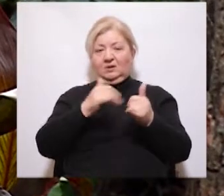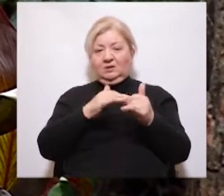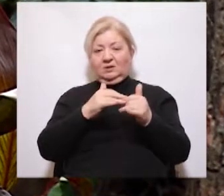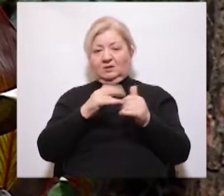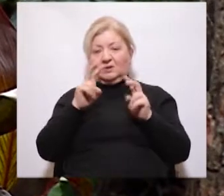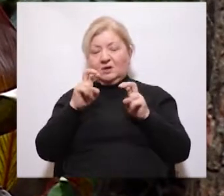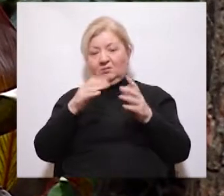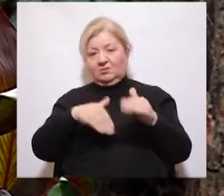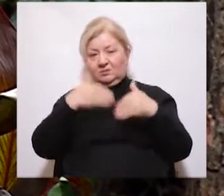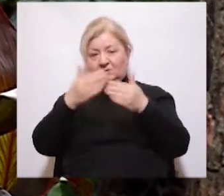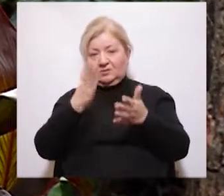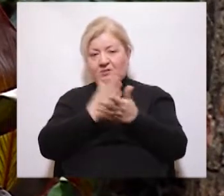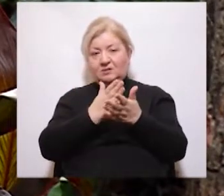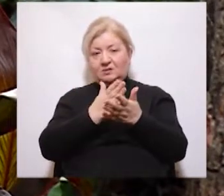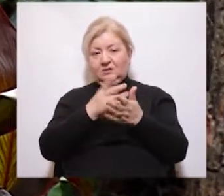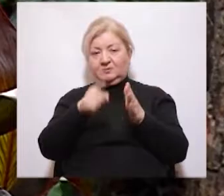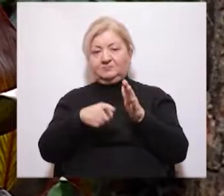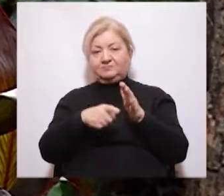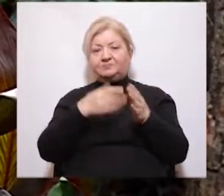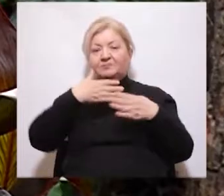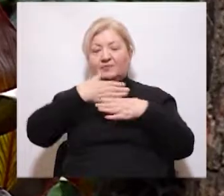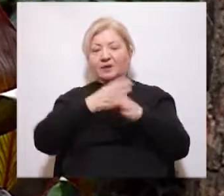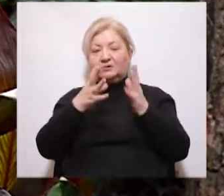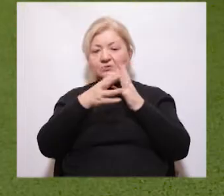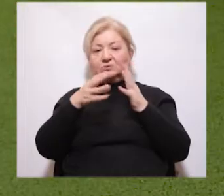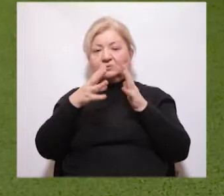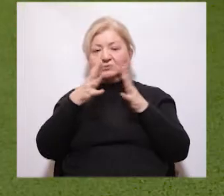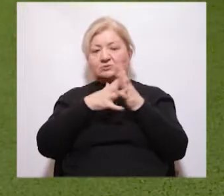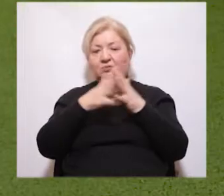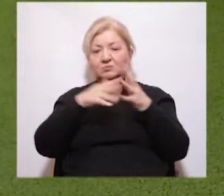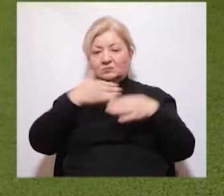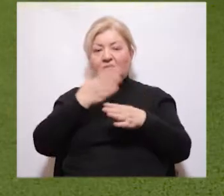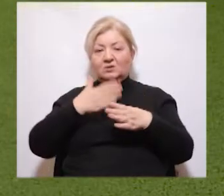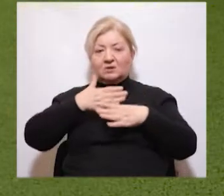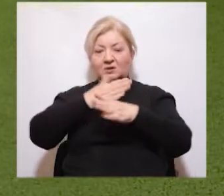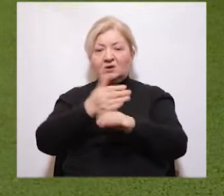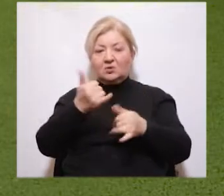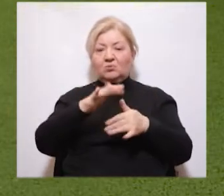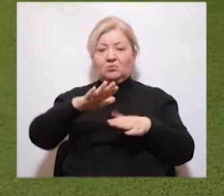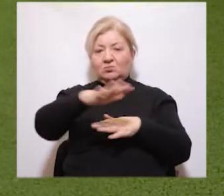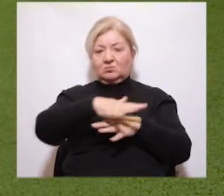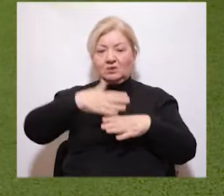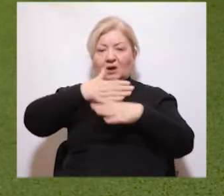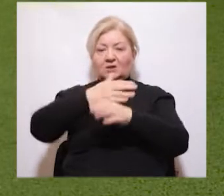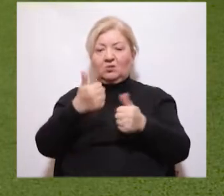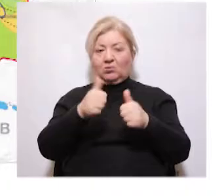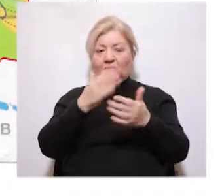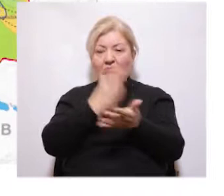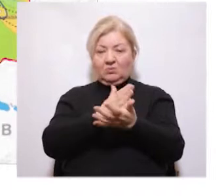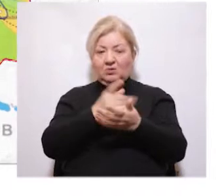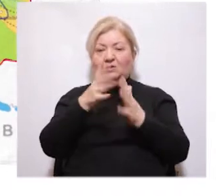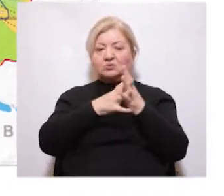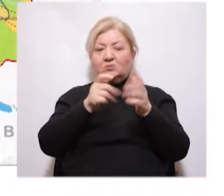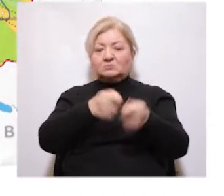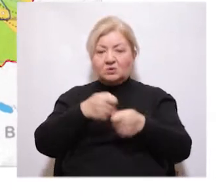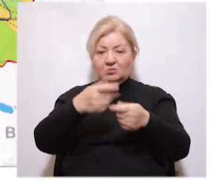შემდეგი თემა ეს არის უფრო სოფლის მეურნეობის დარგობრივი განაწილება, როგორ ხდება ტერიტორიულად აი ამ დარგების განაწილება.